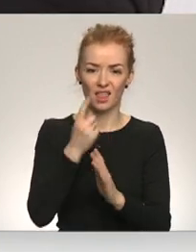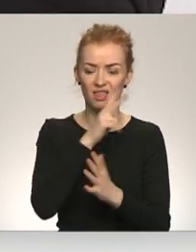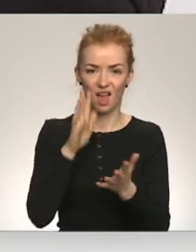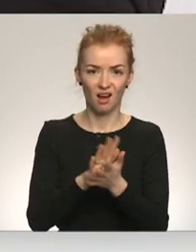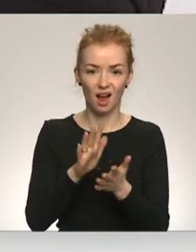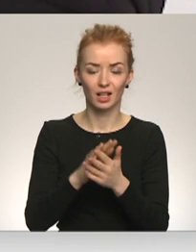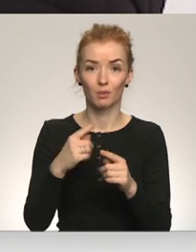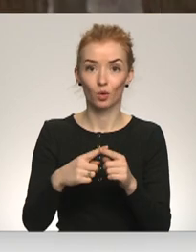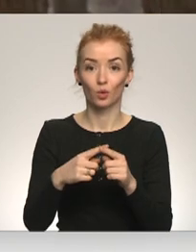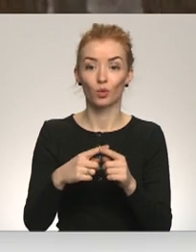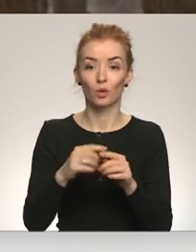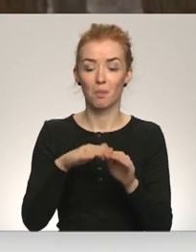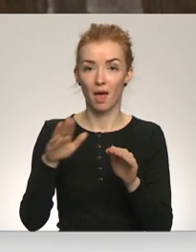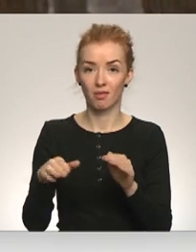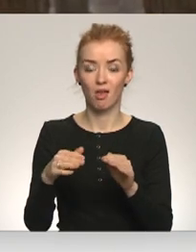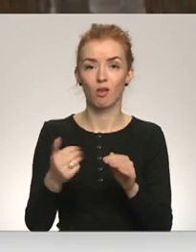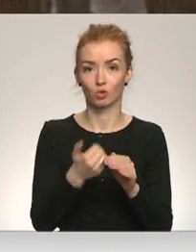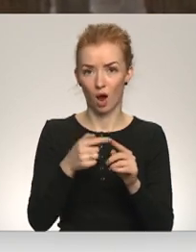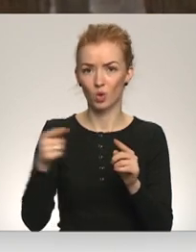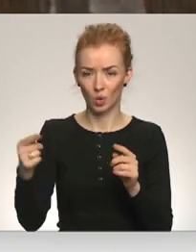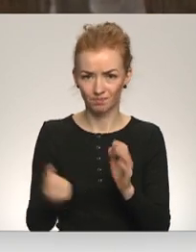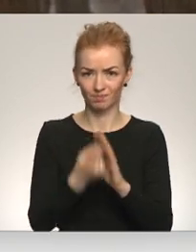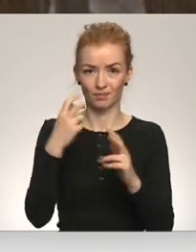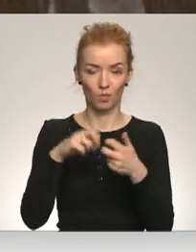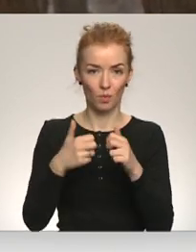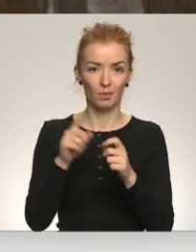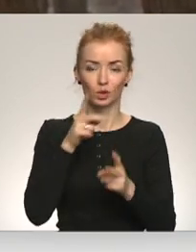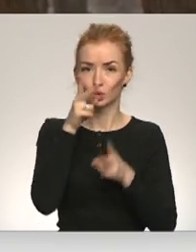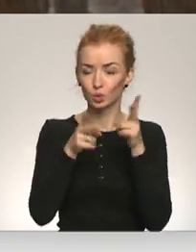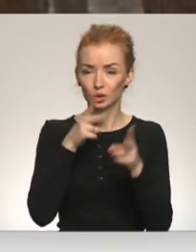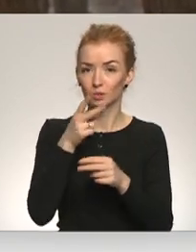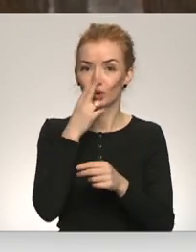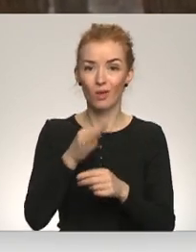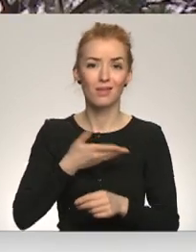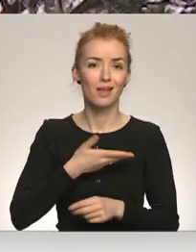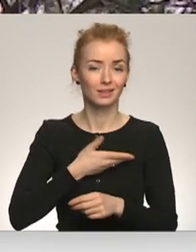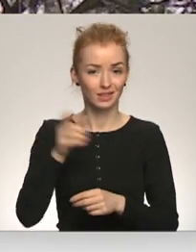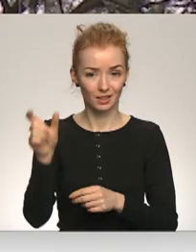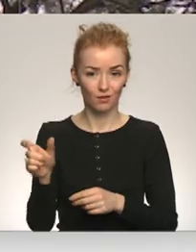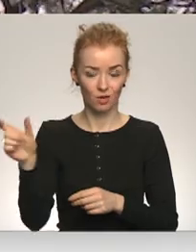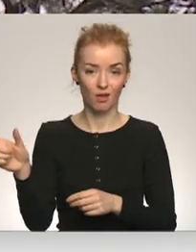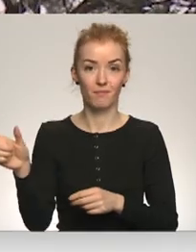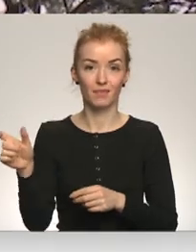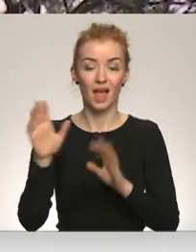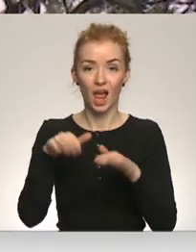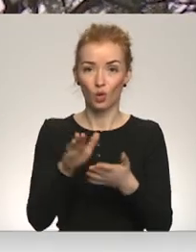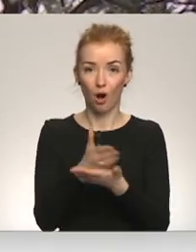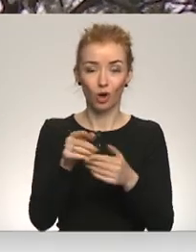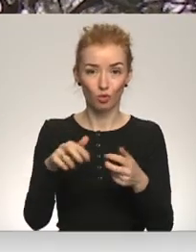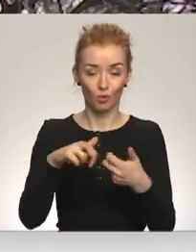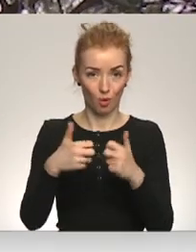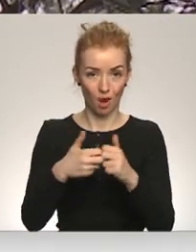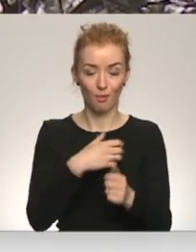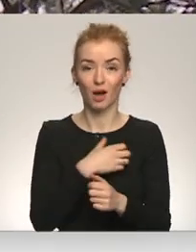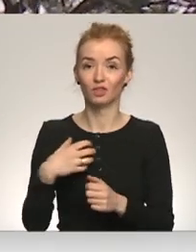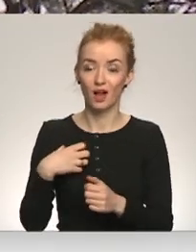Jau pāris gadus ar šo problēmu esam saskārušies, esam saņēmuši sūdzības no iedzīvotājiem. Lai risinātu problēmu,